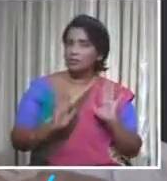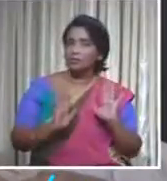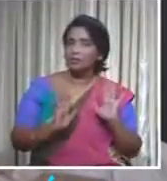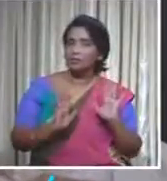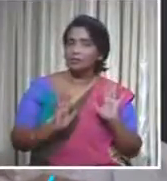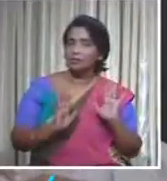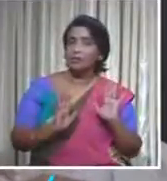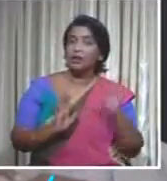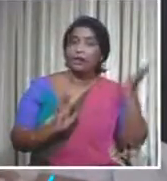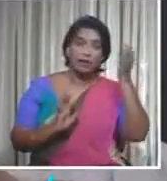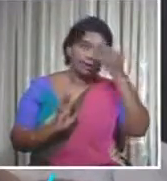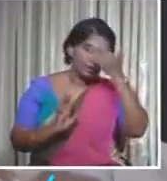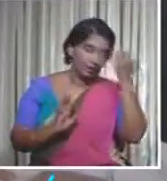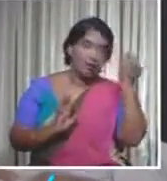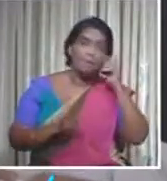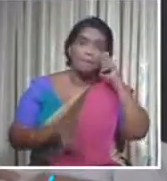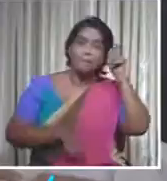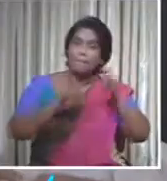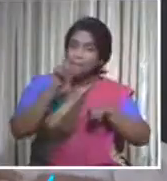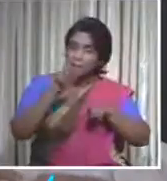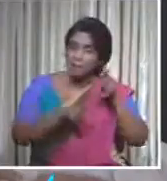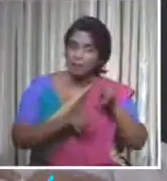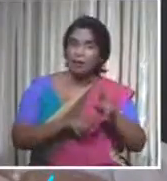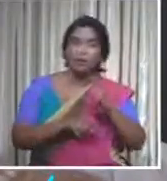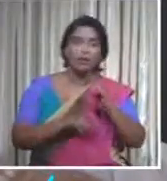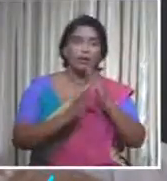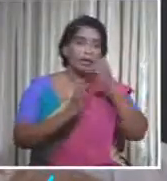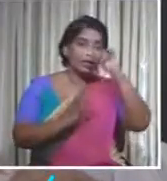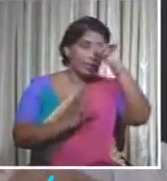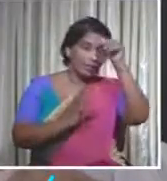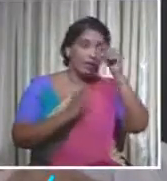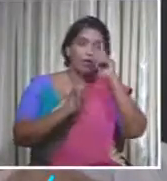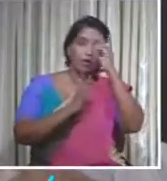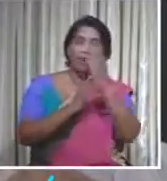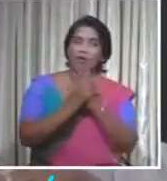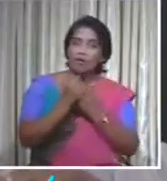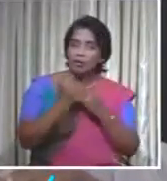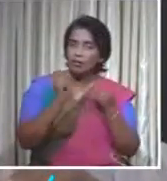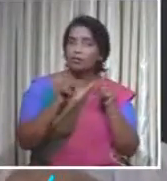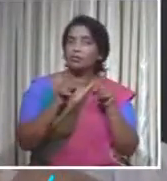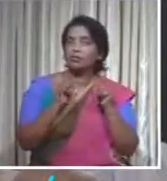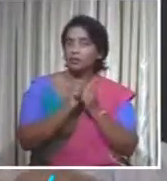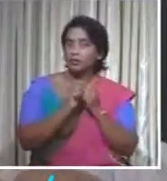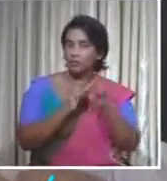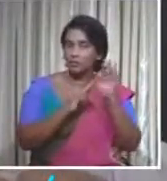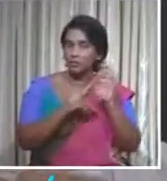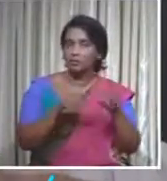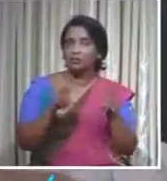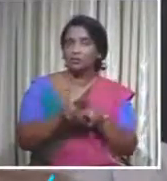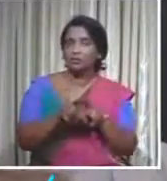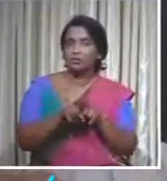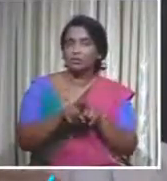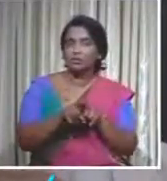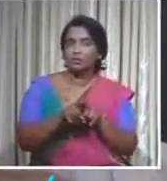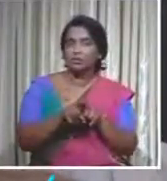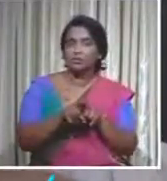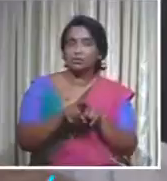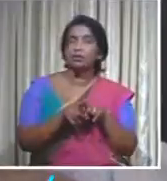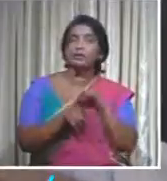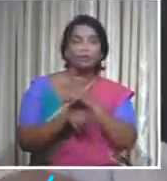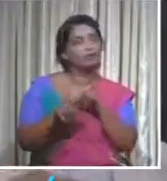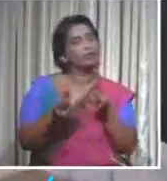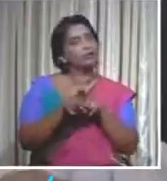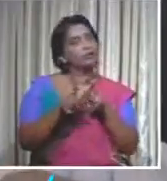अमिपाट कारण तमिल बौद्ध कारण अंत अडयालम अंग वह